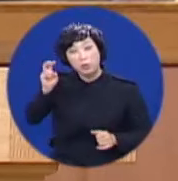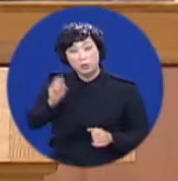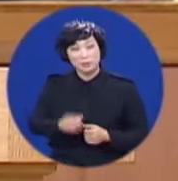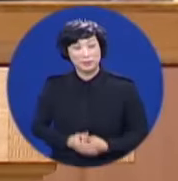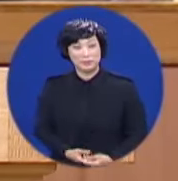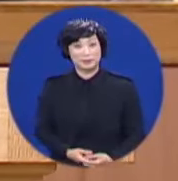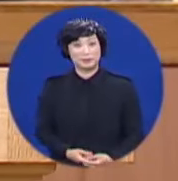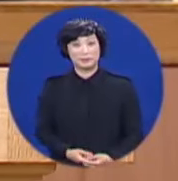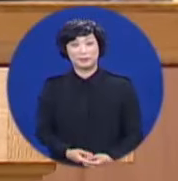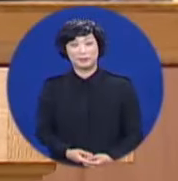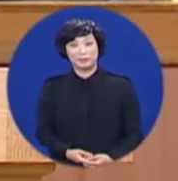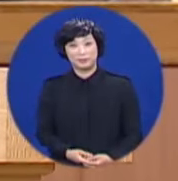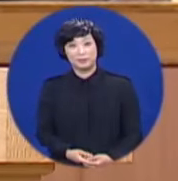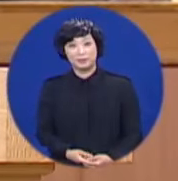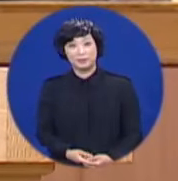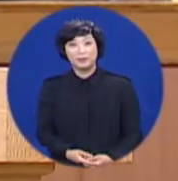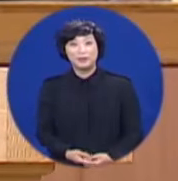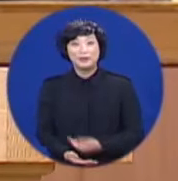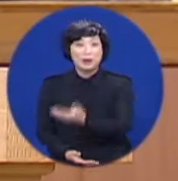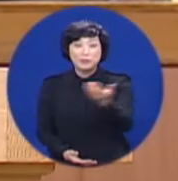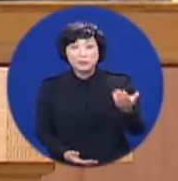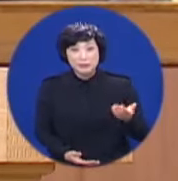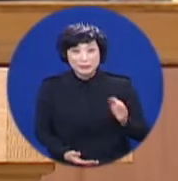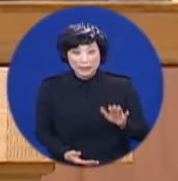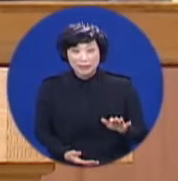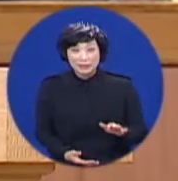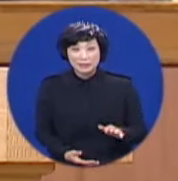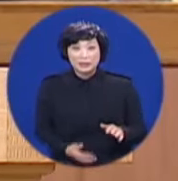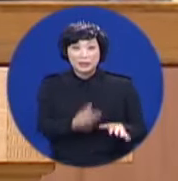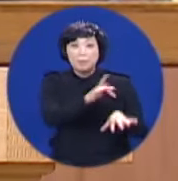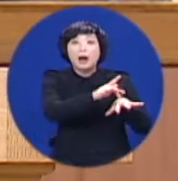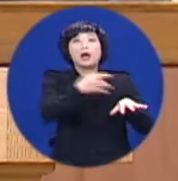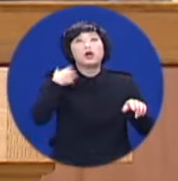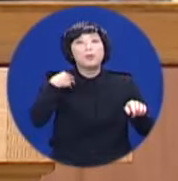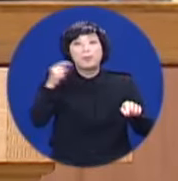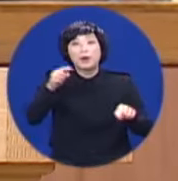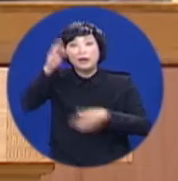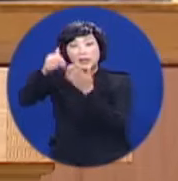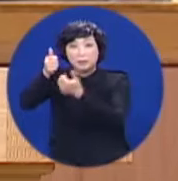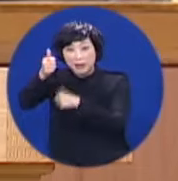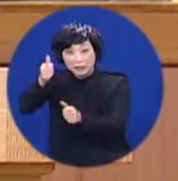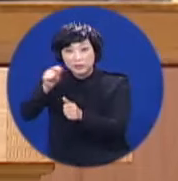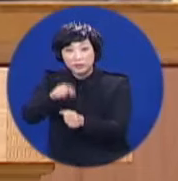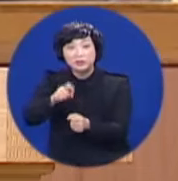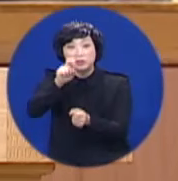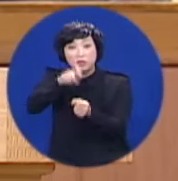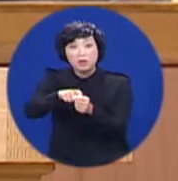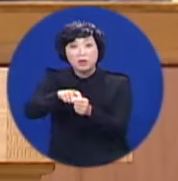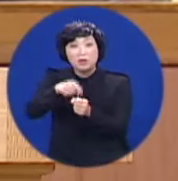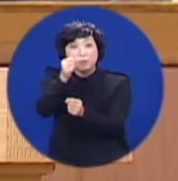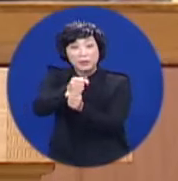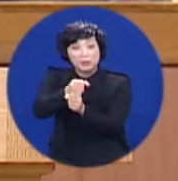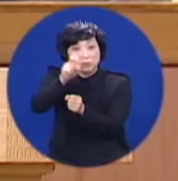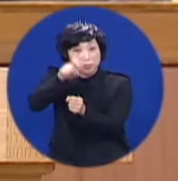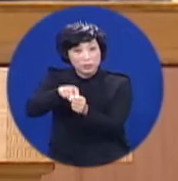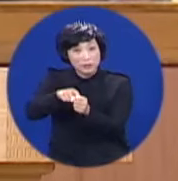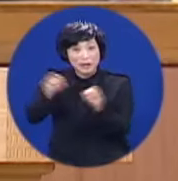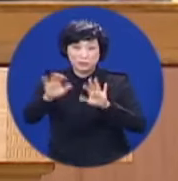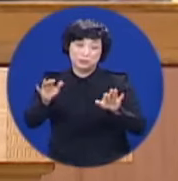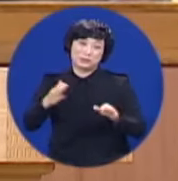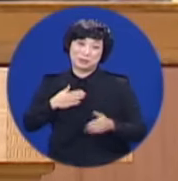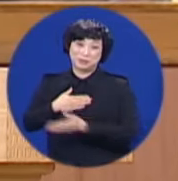그분은 하나님의 아들을 떡 만들어서 하나님의 아들이네가 아니라 우리